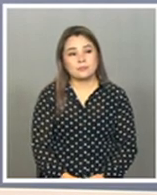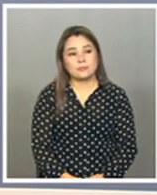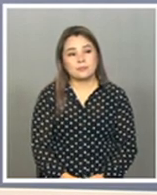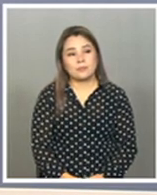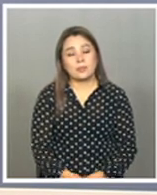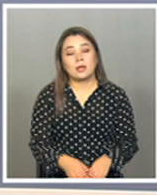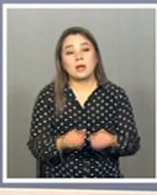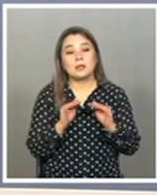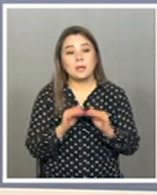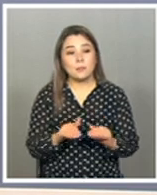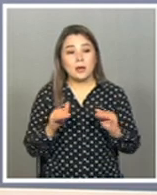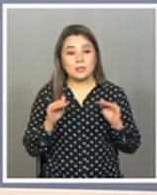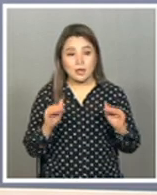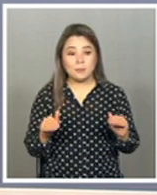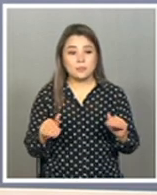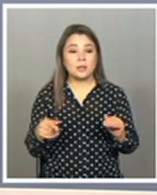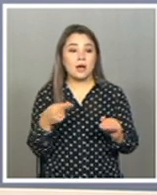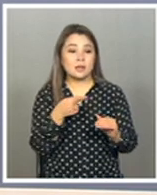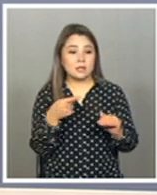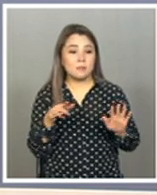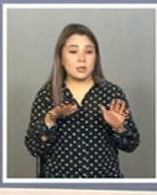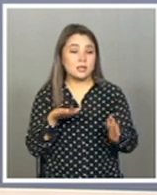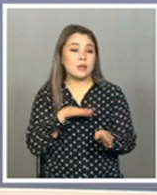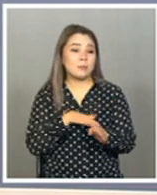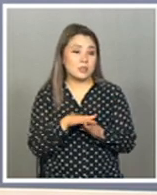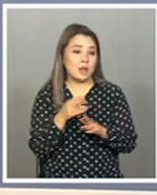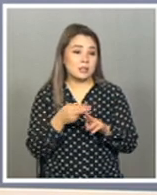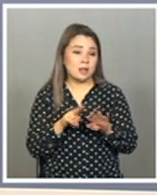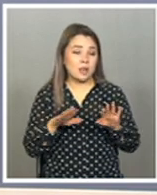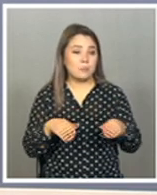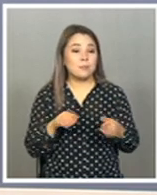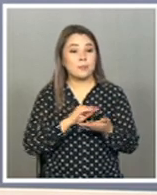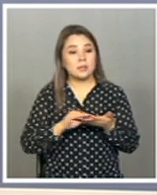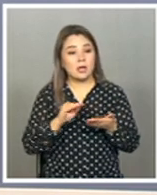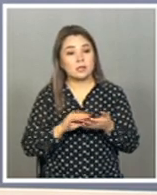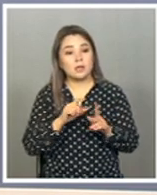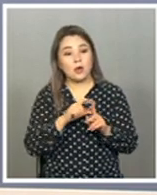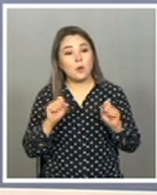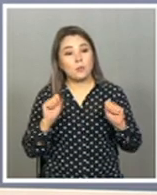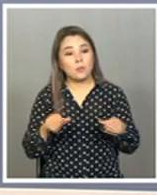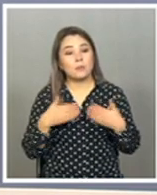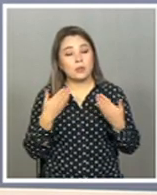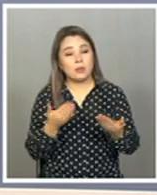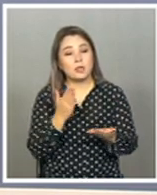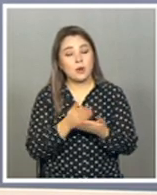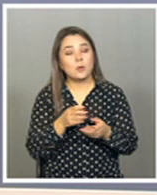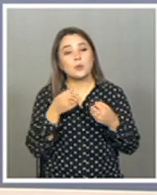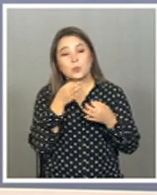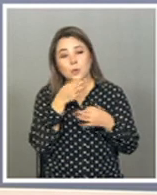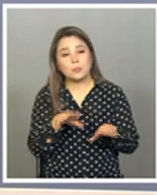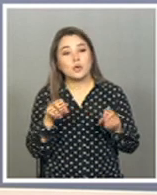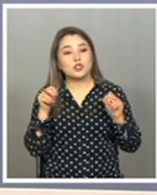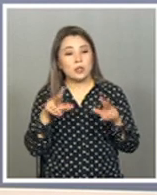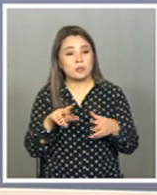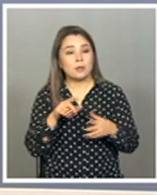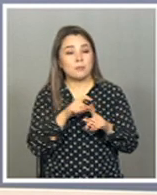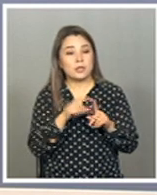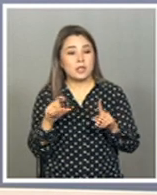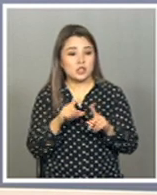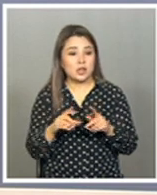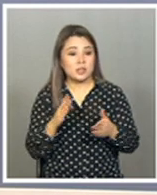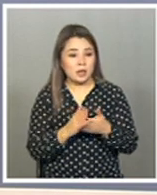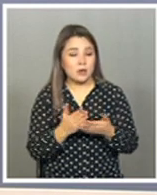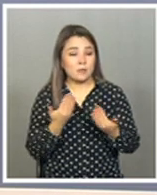Ребята, отрицательные местоимения в предложении могут быть любым членом предложения.